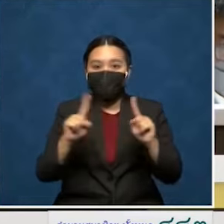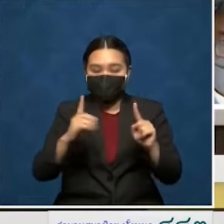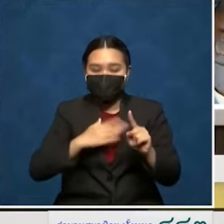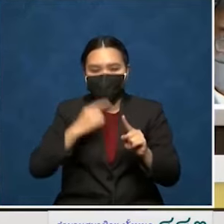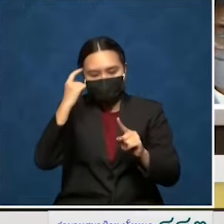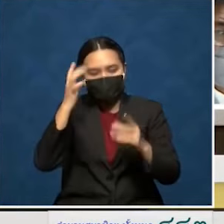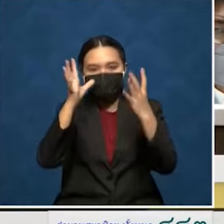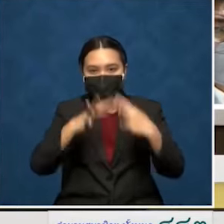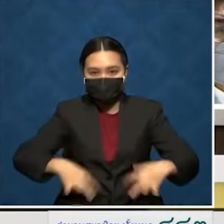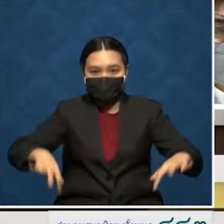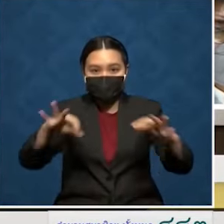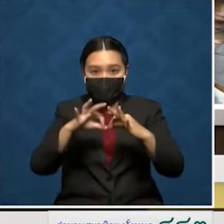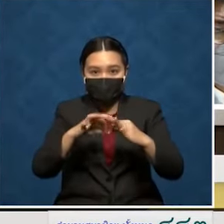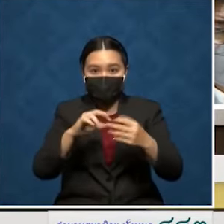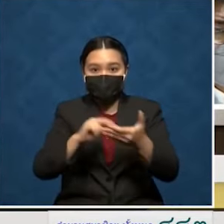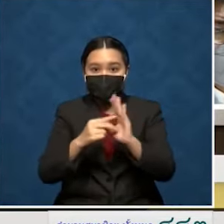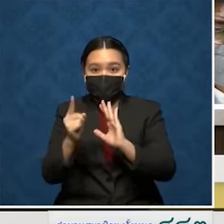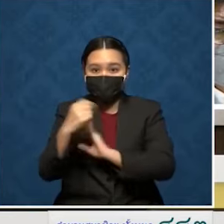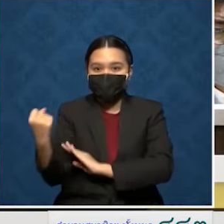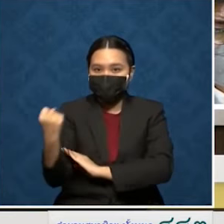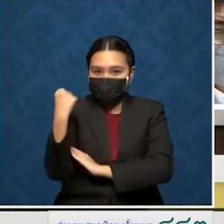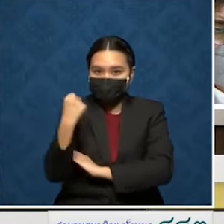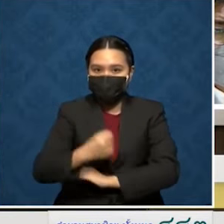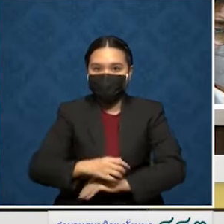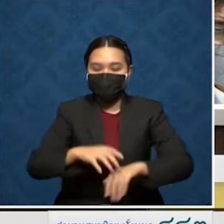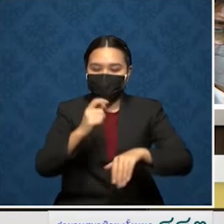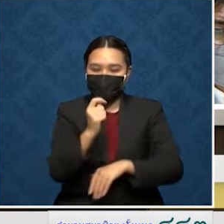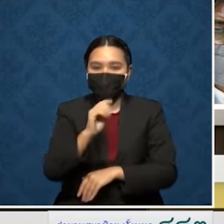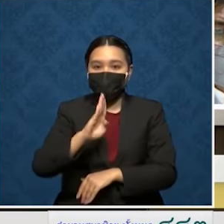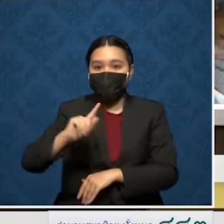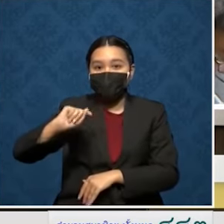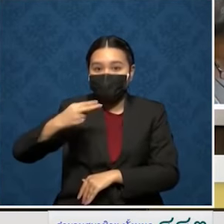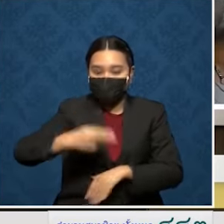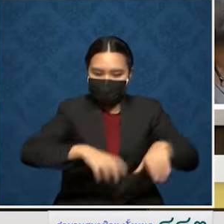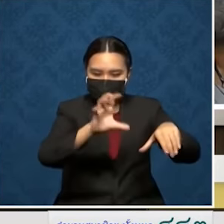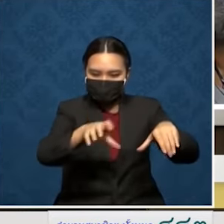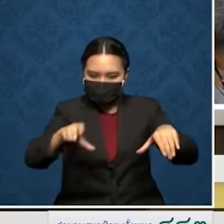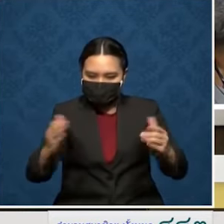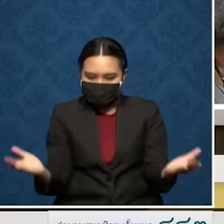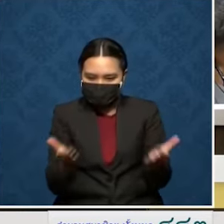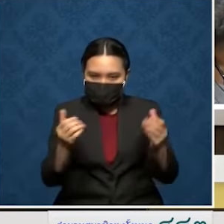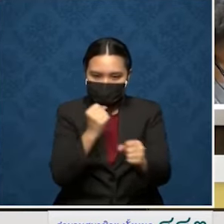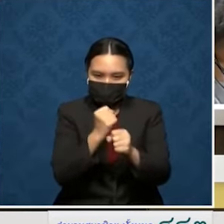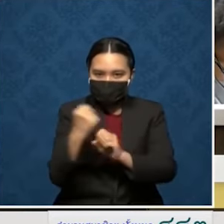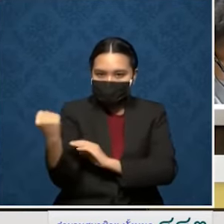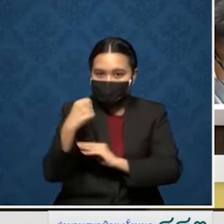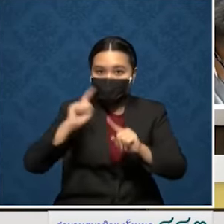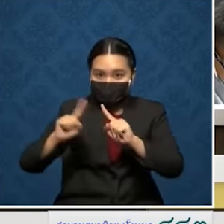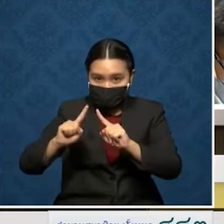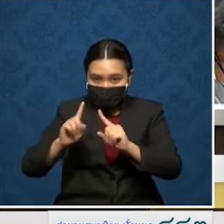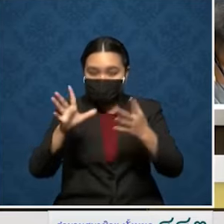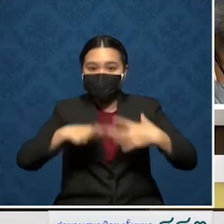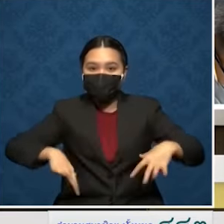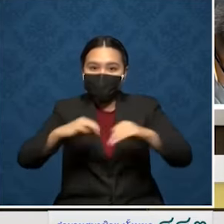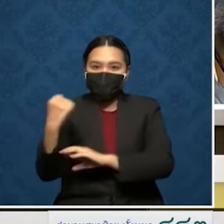ก็คือการสร้างความเข้มแข็งให้กับองค์กรปกครองท้องถิ่นโดยเฉพาะอย่างยิ่งการกระจายอำนาจแม้ว่า